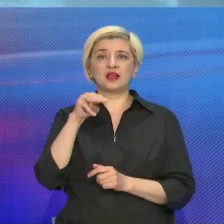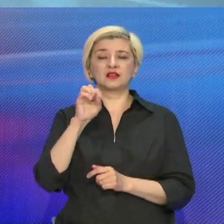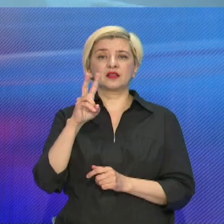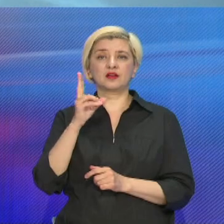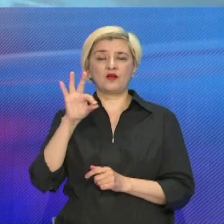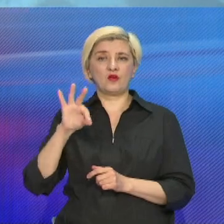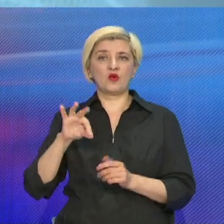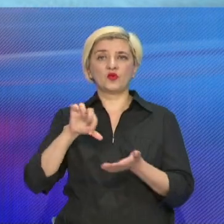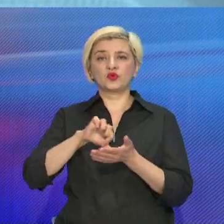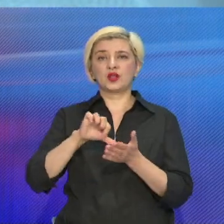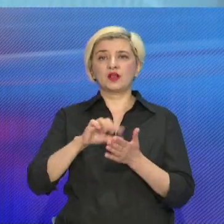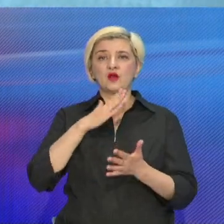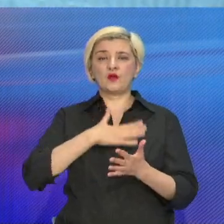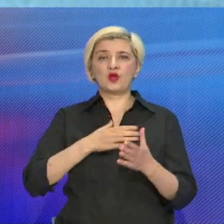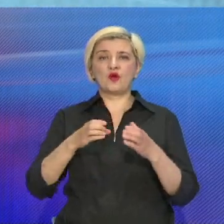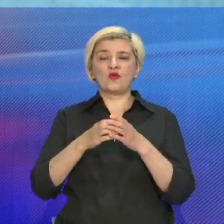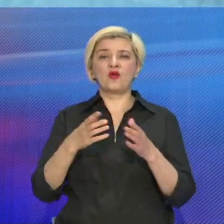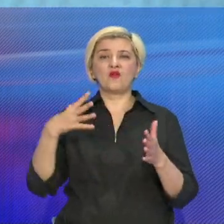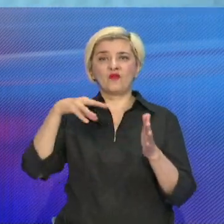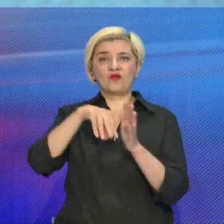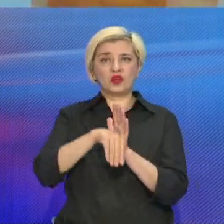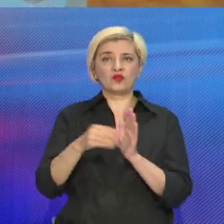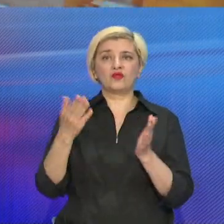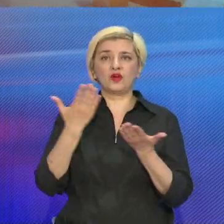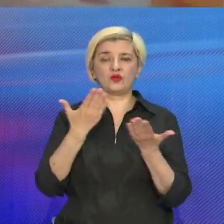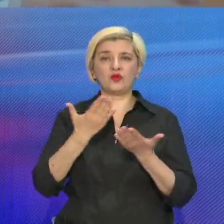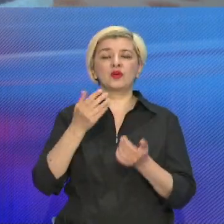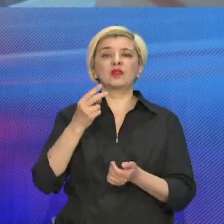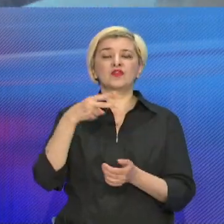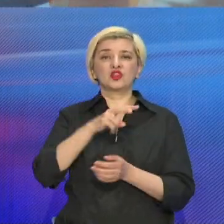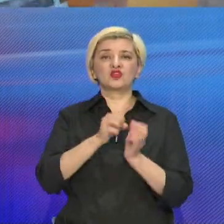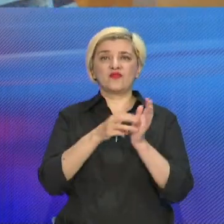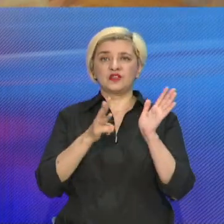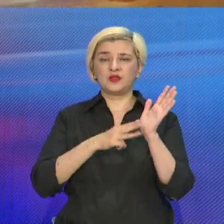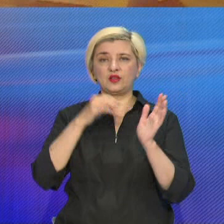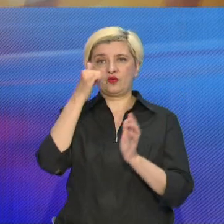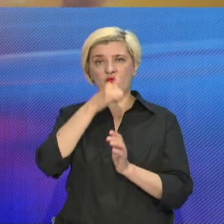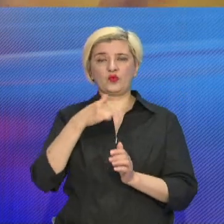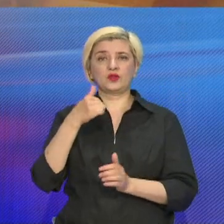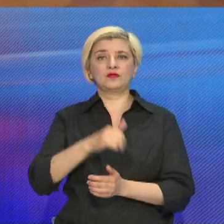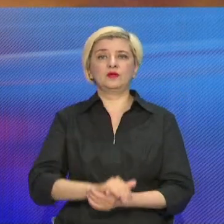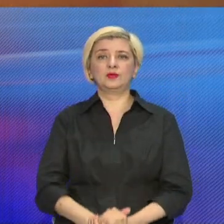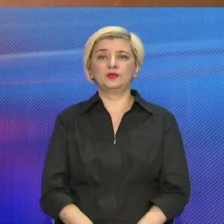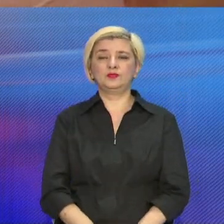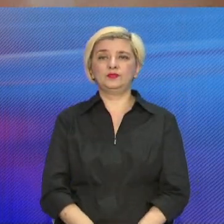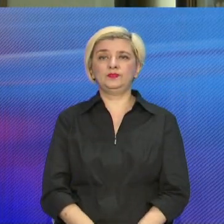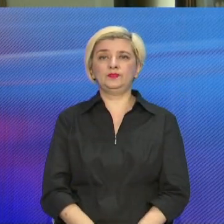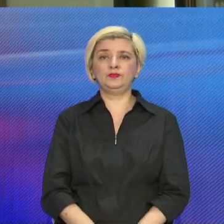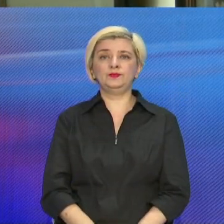аматорского коллектива, у ряды якого он вышел у 2018 году. Кристина Шевельова протягне.